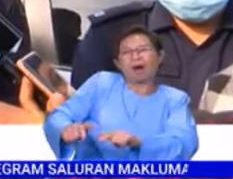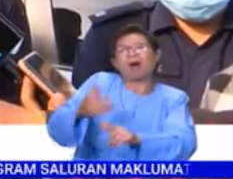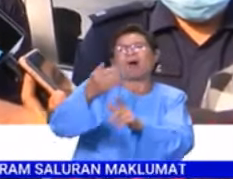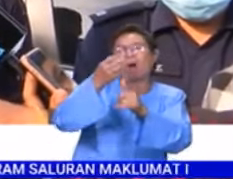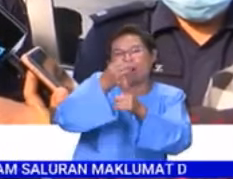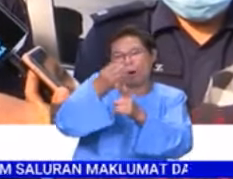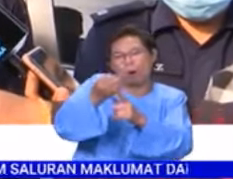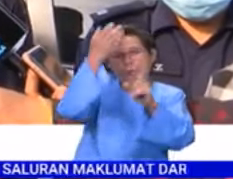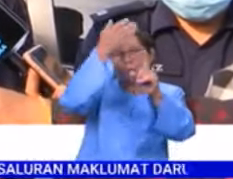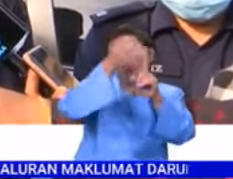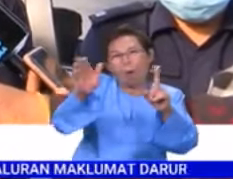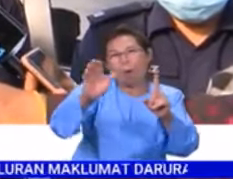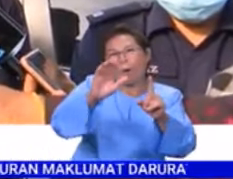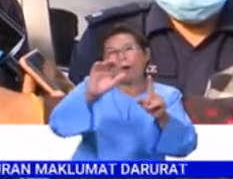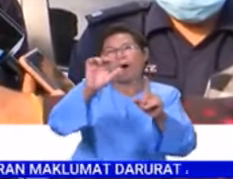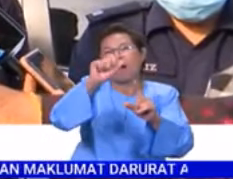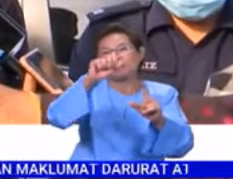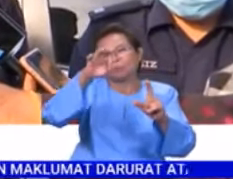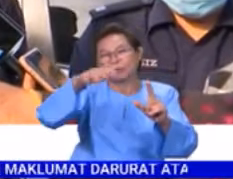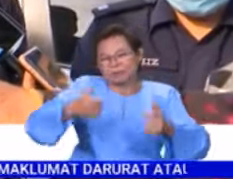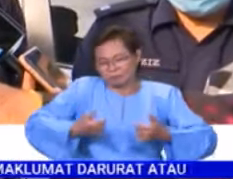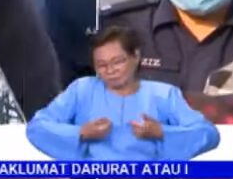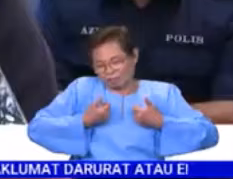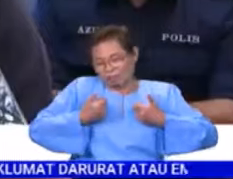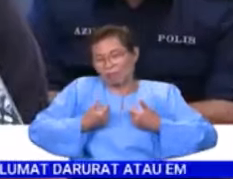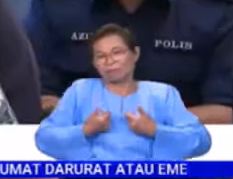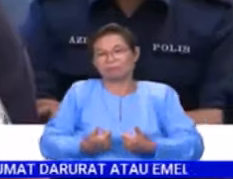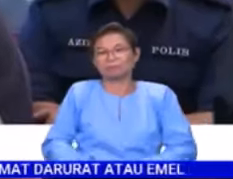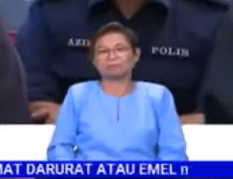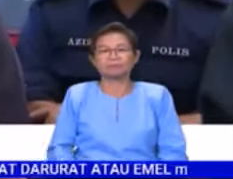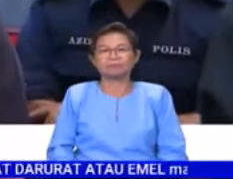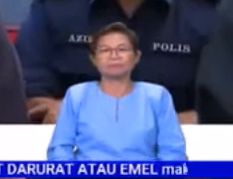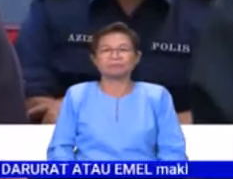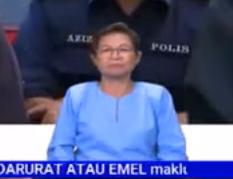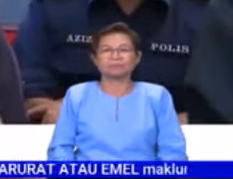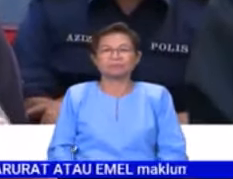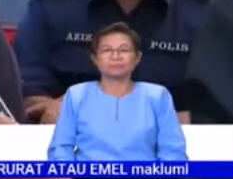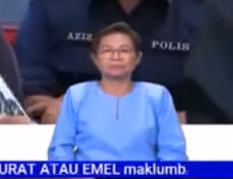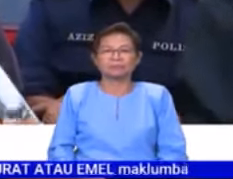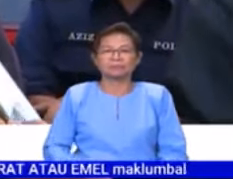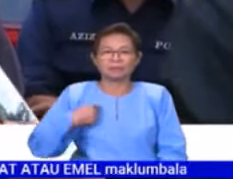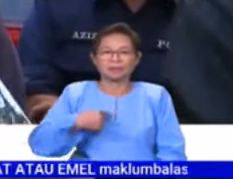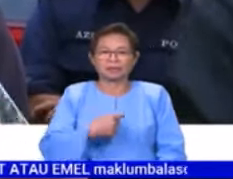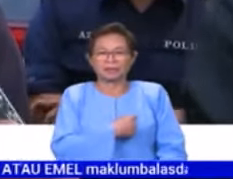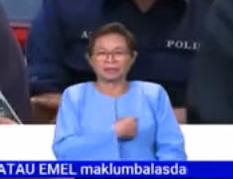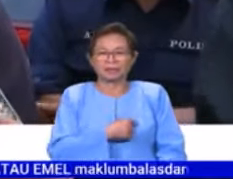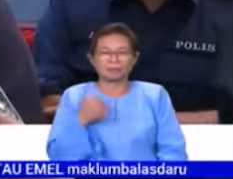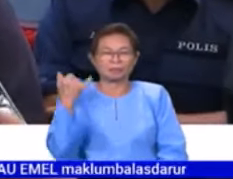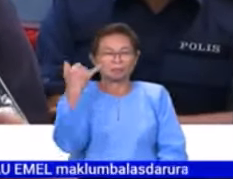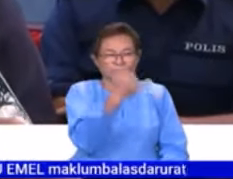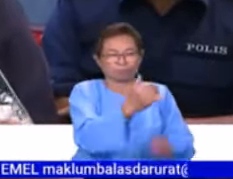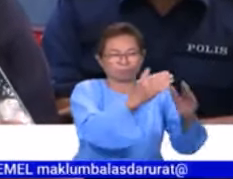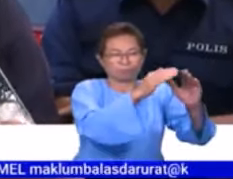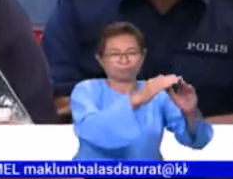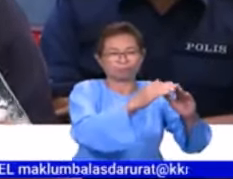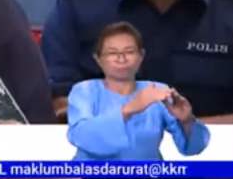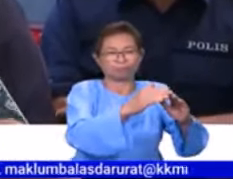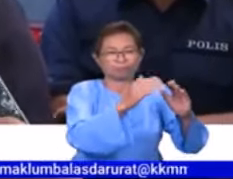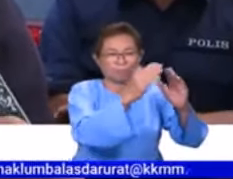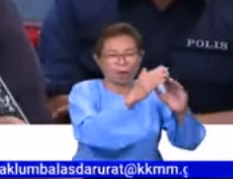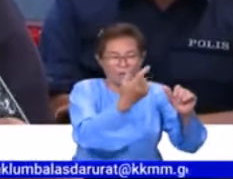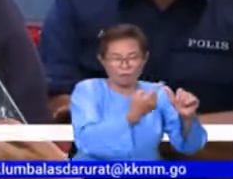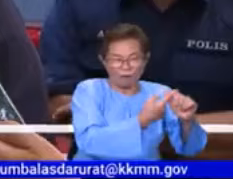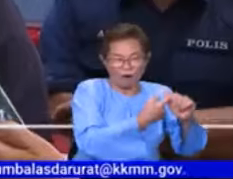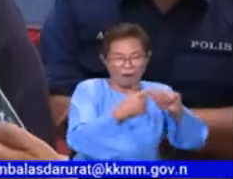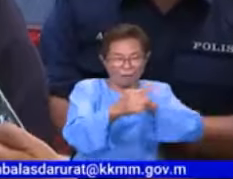melanggar SOP Aidilfitri pada kali ini. Okey, destinasi seterusnya, setelah kita ke destinasi yang pertama tadi, kita telah